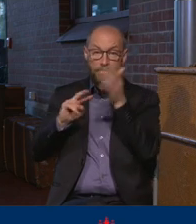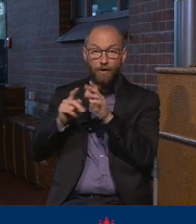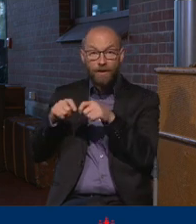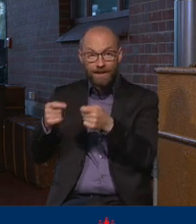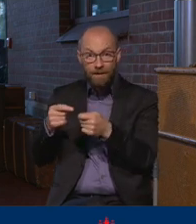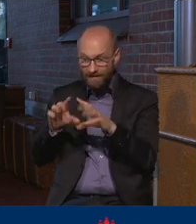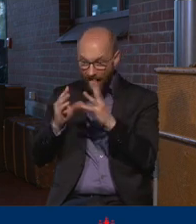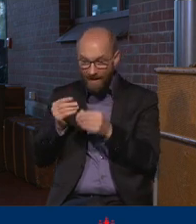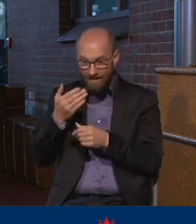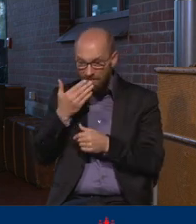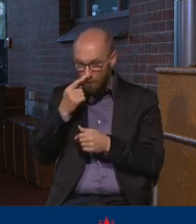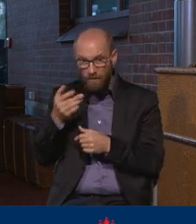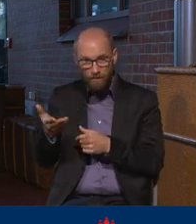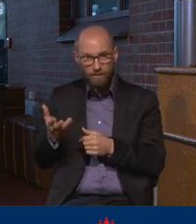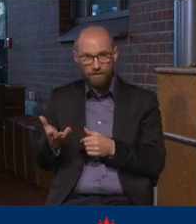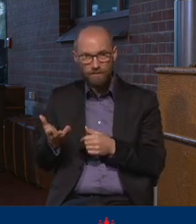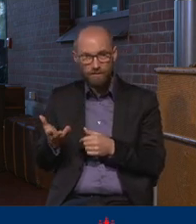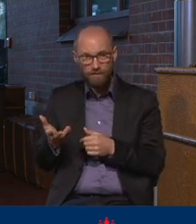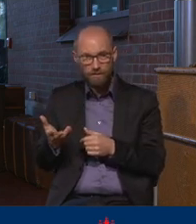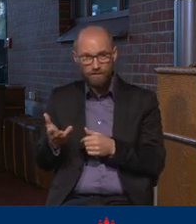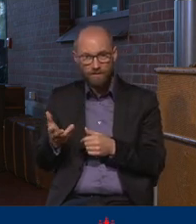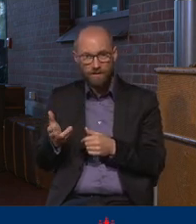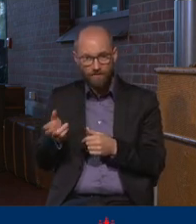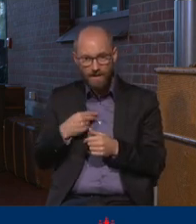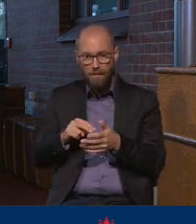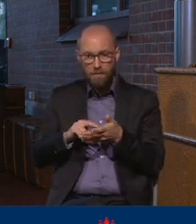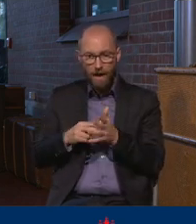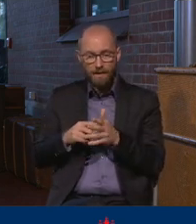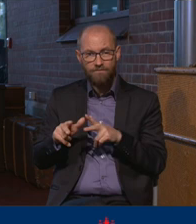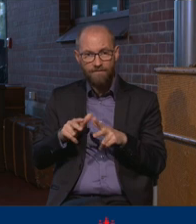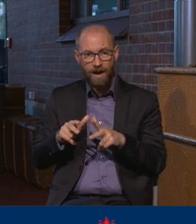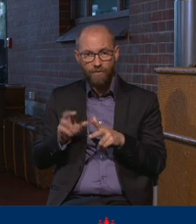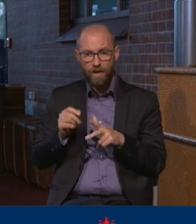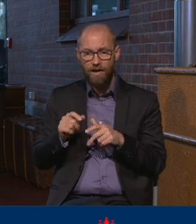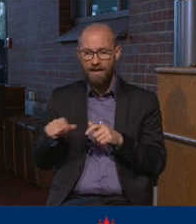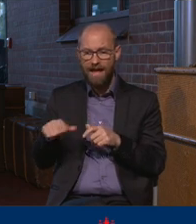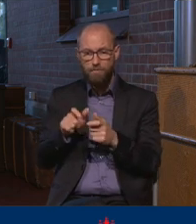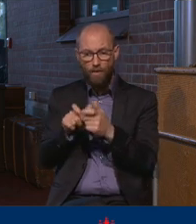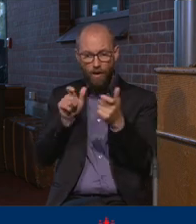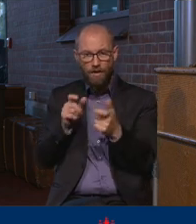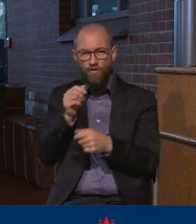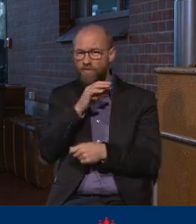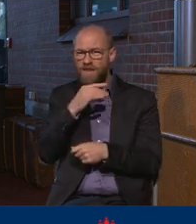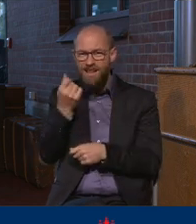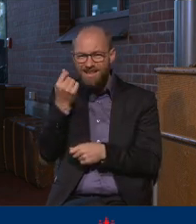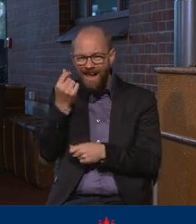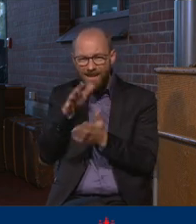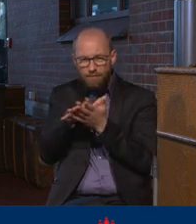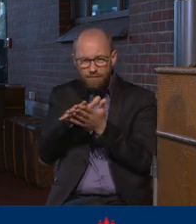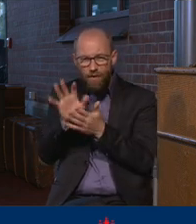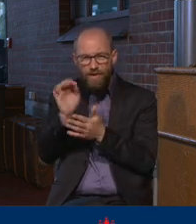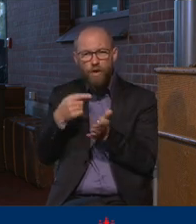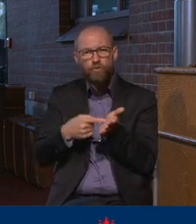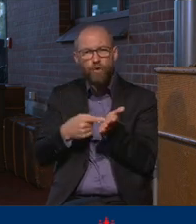eine ein test planverfahren elbbrücken wo wir wirklich viel viel geld für aussagen viel steuergeld ausgegeben